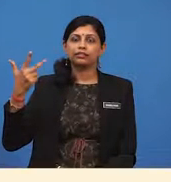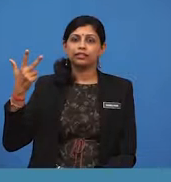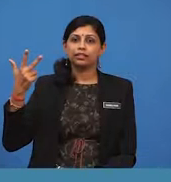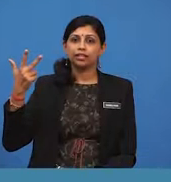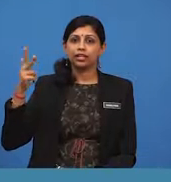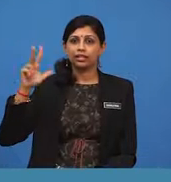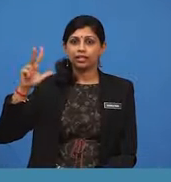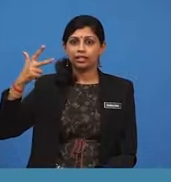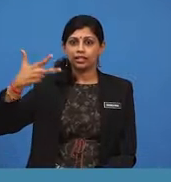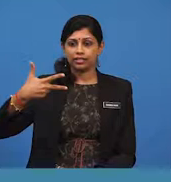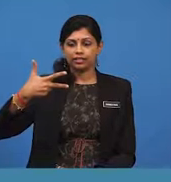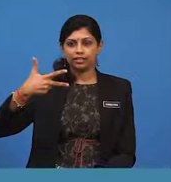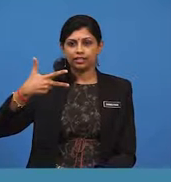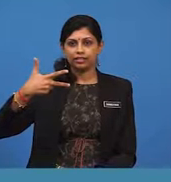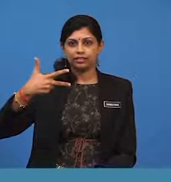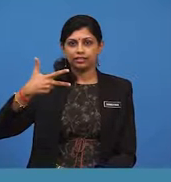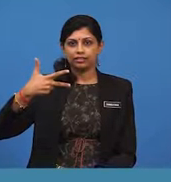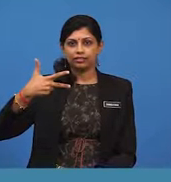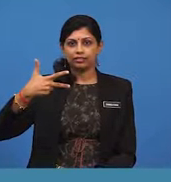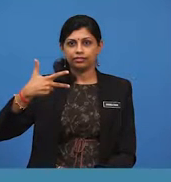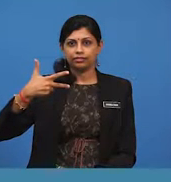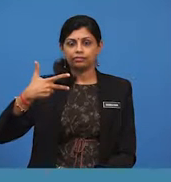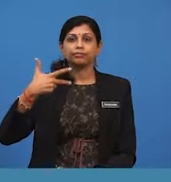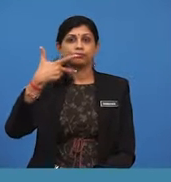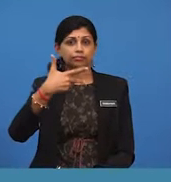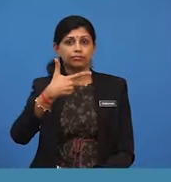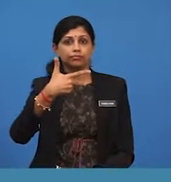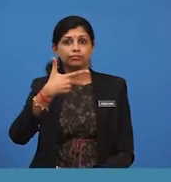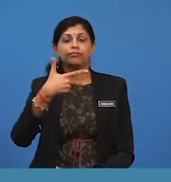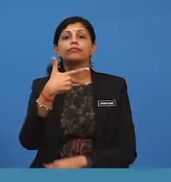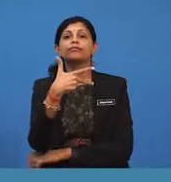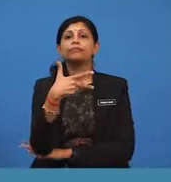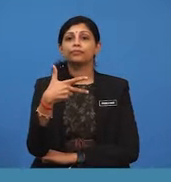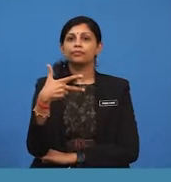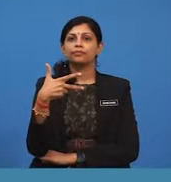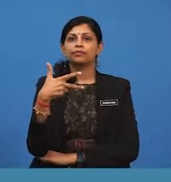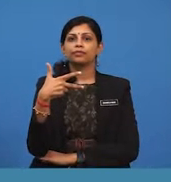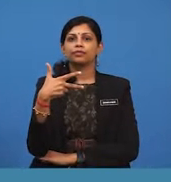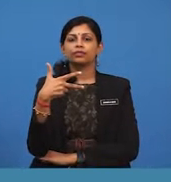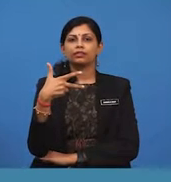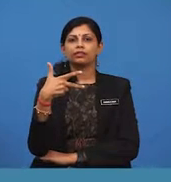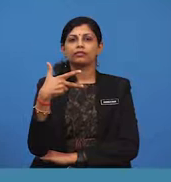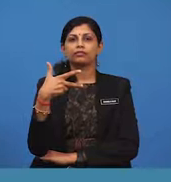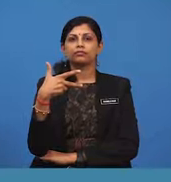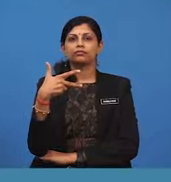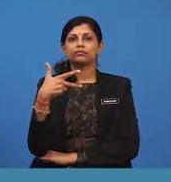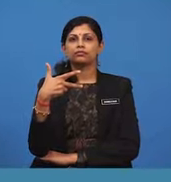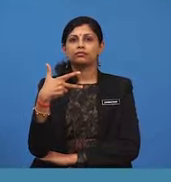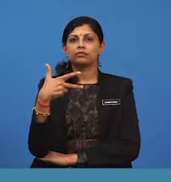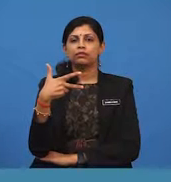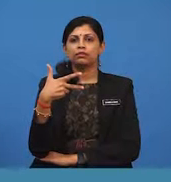tengah. Bukakan ibu jari, jari telunjuk dan jari tengah kanan